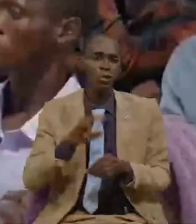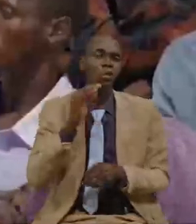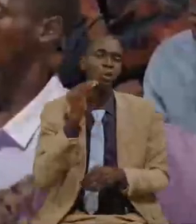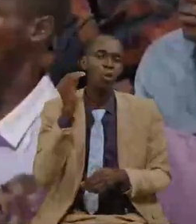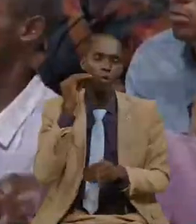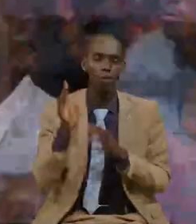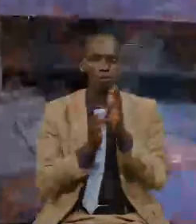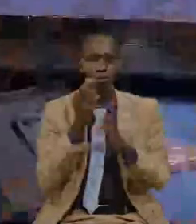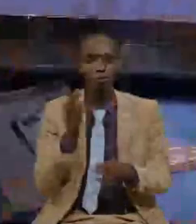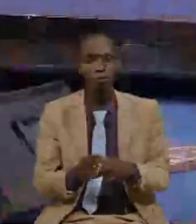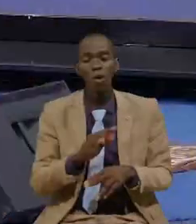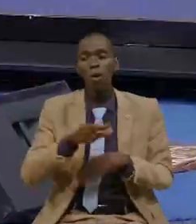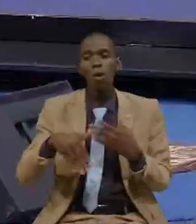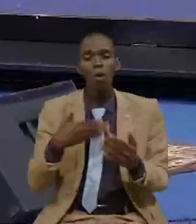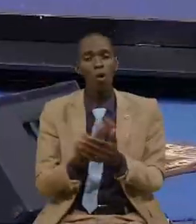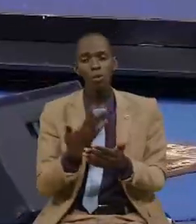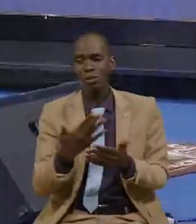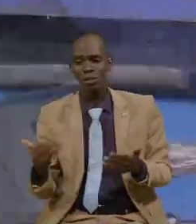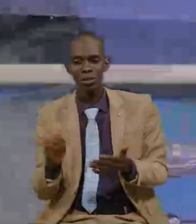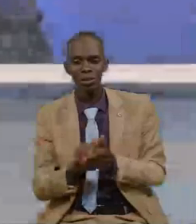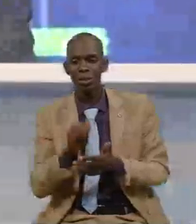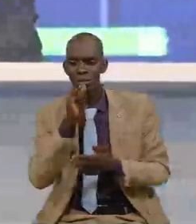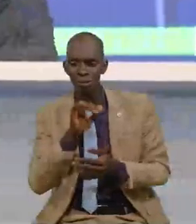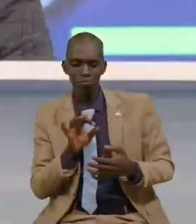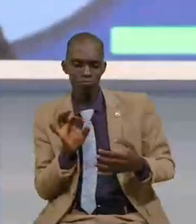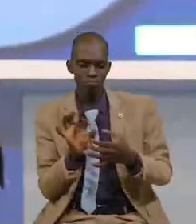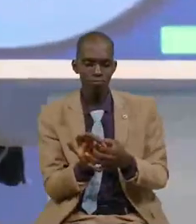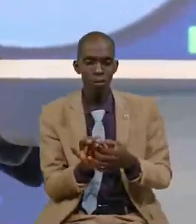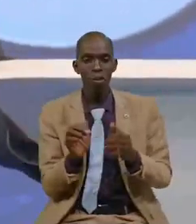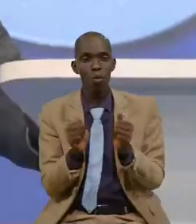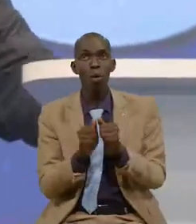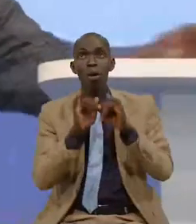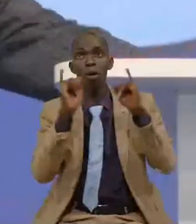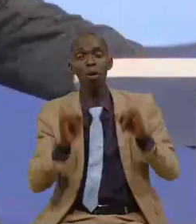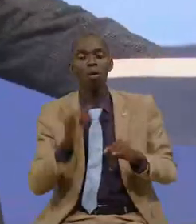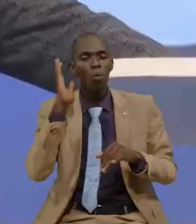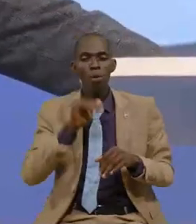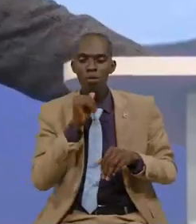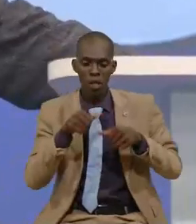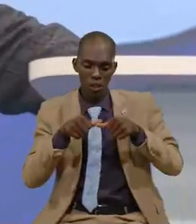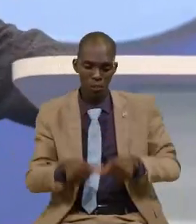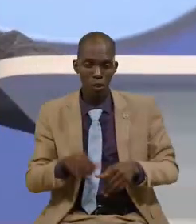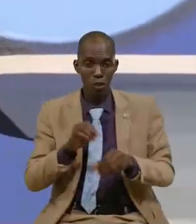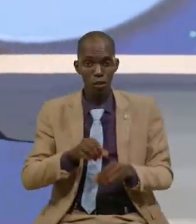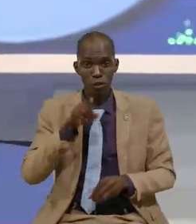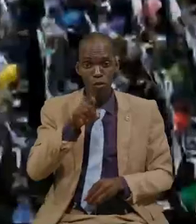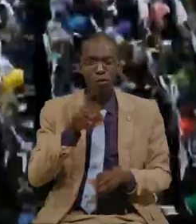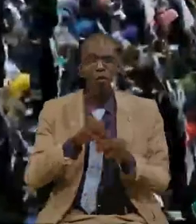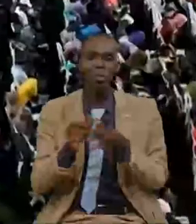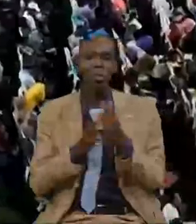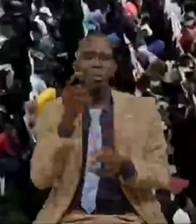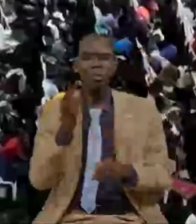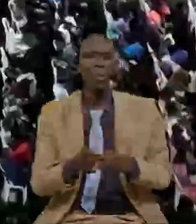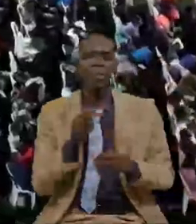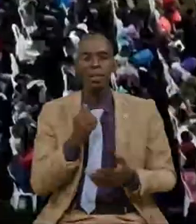maison. Et toutes les choses associées à l'idolâtrie ne seront pas en vous